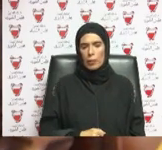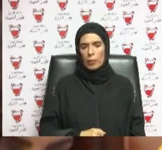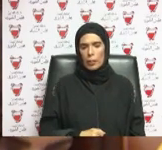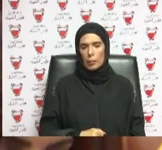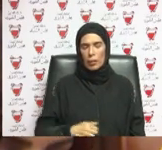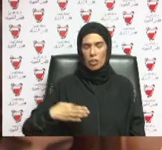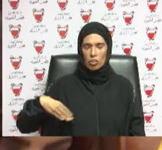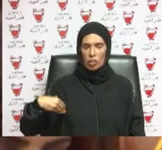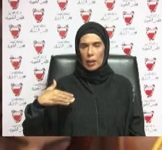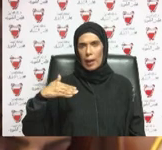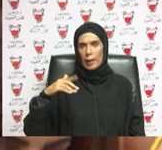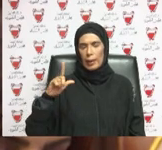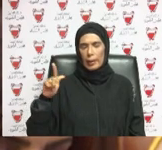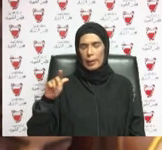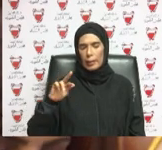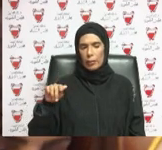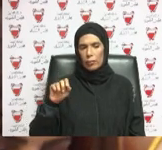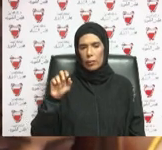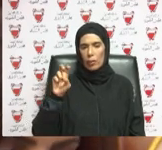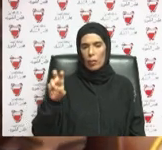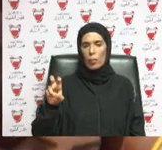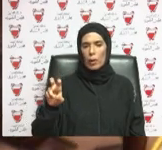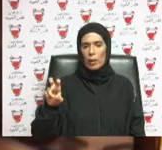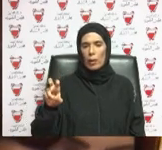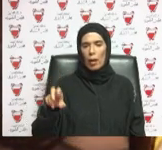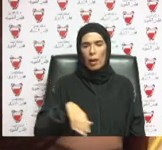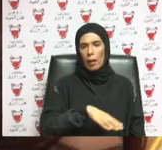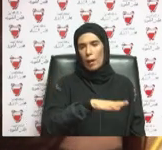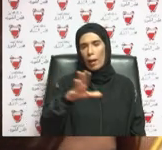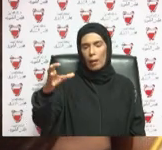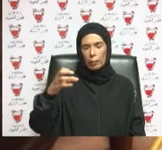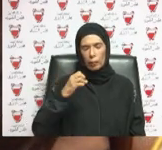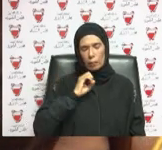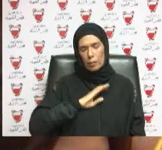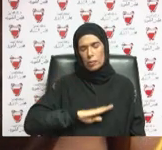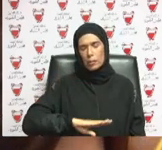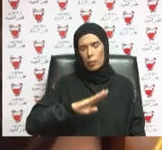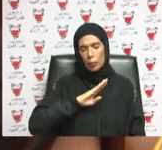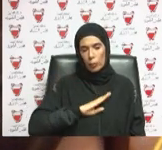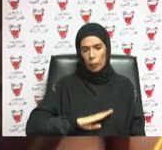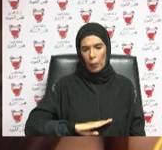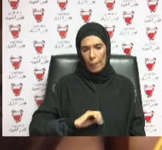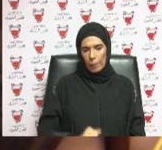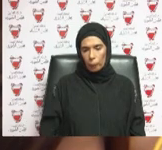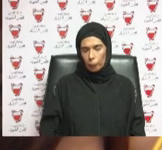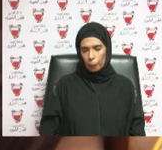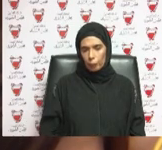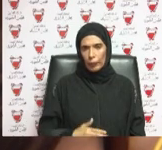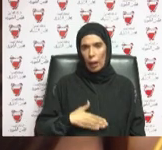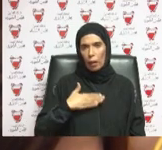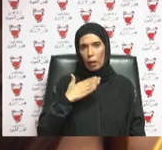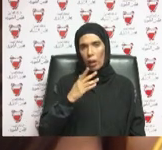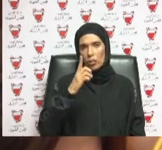خليفة بن سلمان آل خليفة، وأن يلهمنا جميعا الصبر والسلوان، كما نرجو من الله